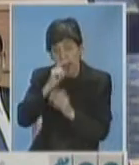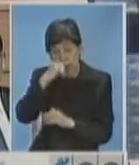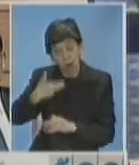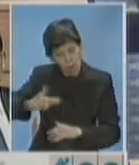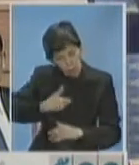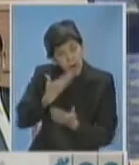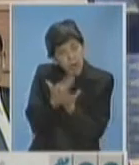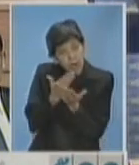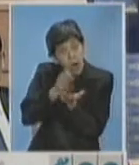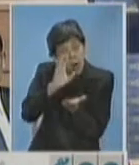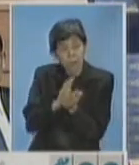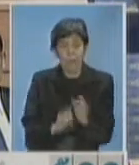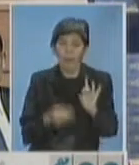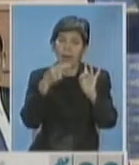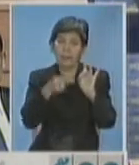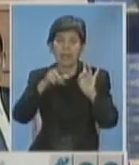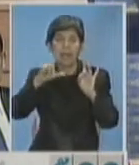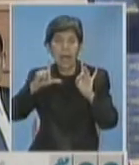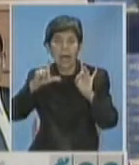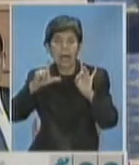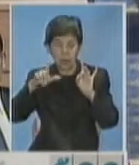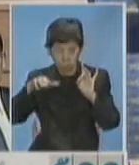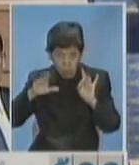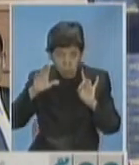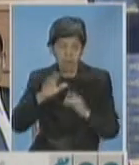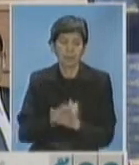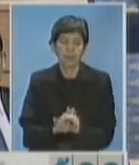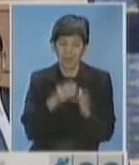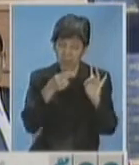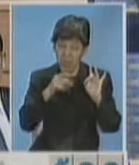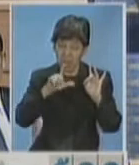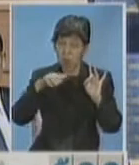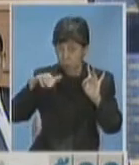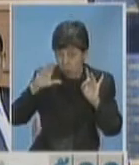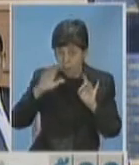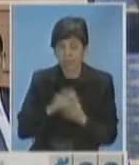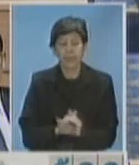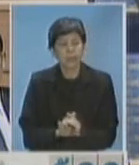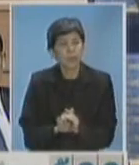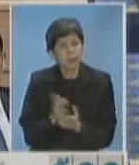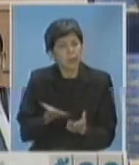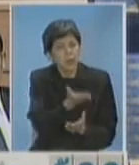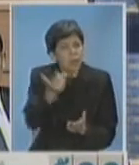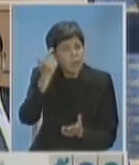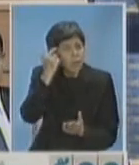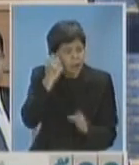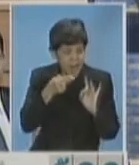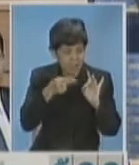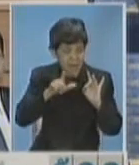าของบประมาณ 80,000 กว่าล้านบาท80,000 กว่าล้านบาทครับพี่น้องประชาชนทั้งประเทศ